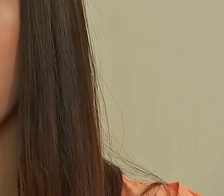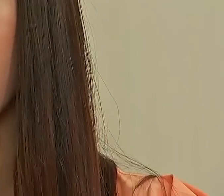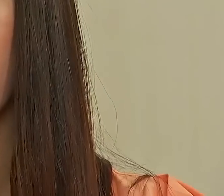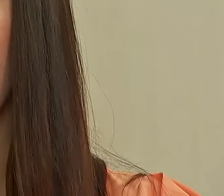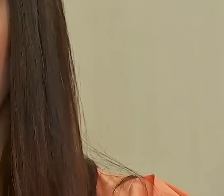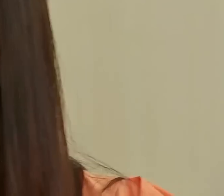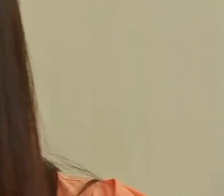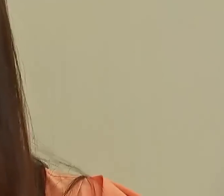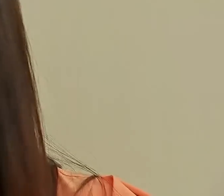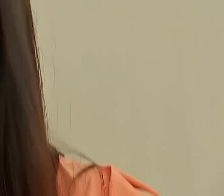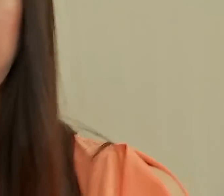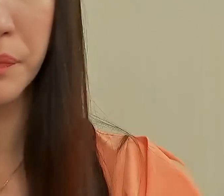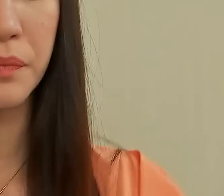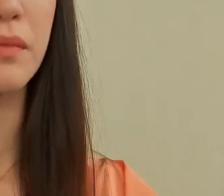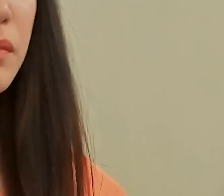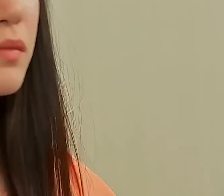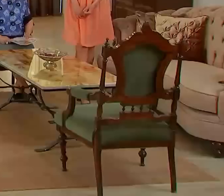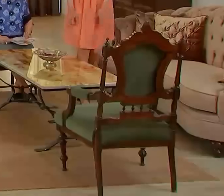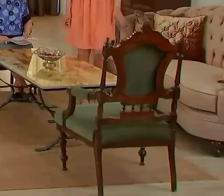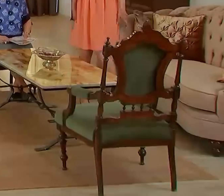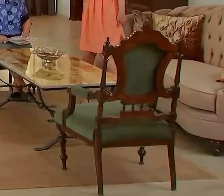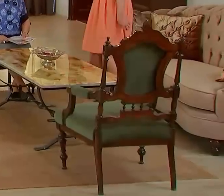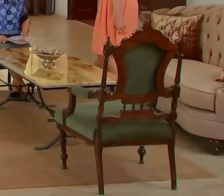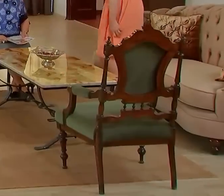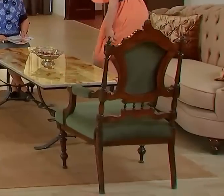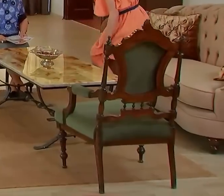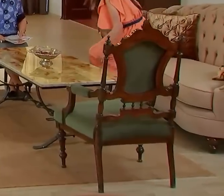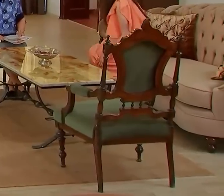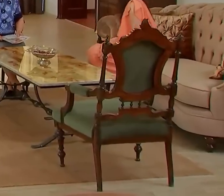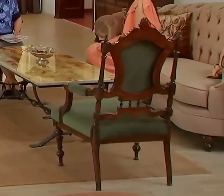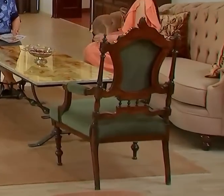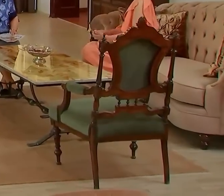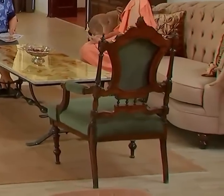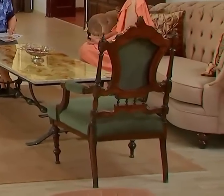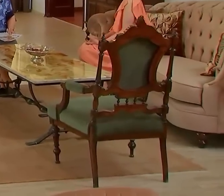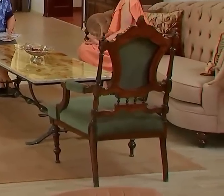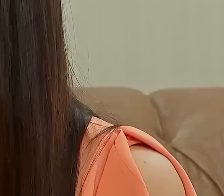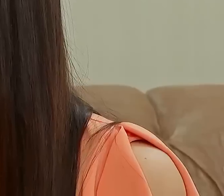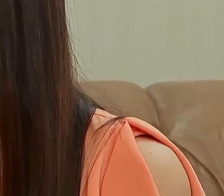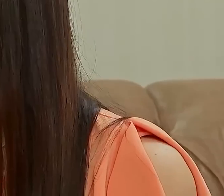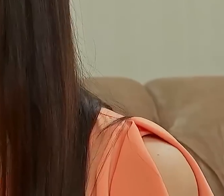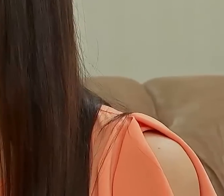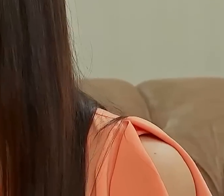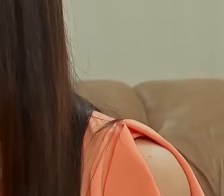Alev hadi lütfen diye baş salladı. Zehra düşünüyor. Geçip yine oturdu.